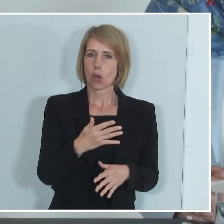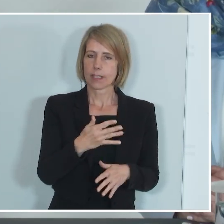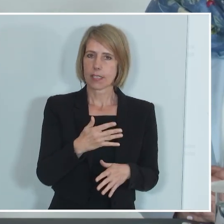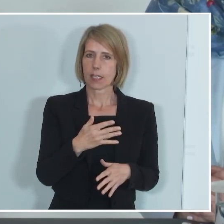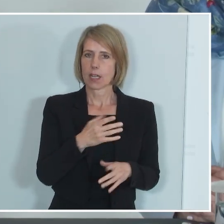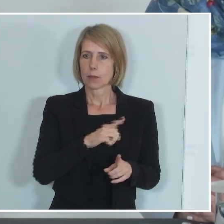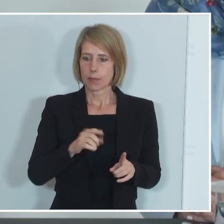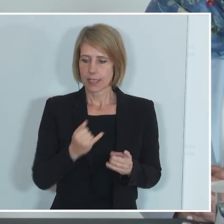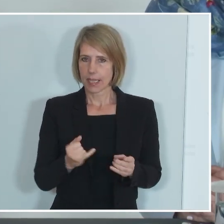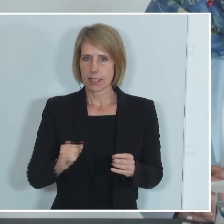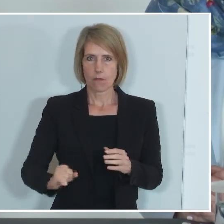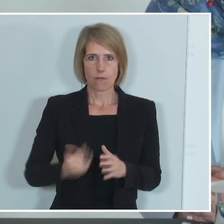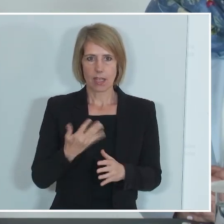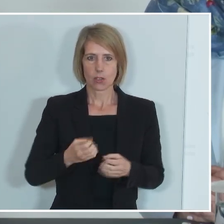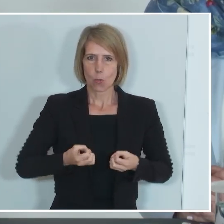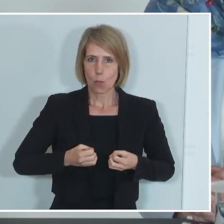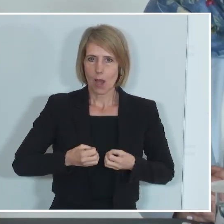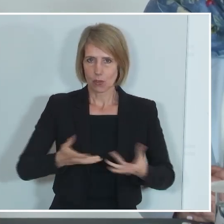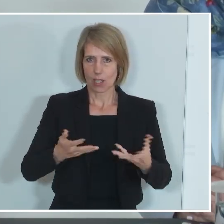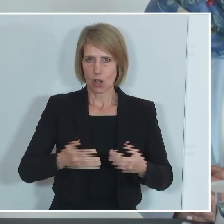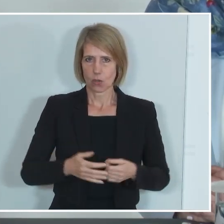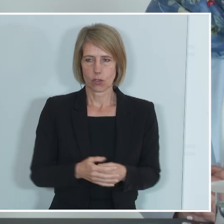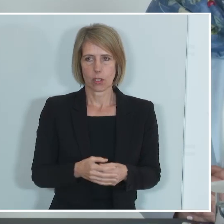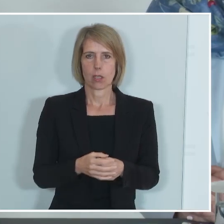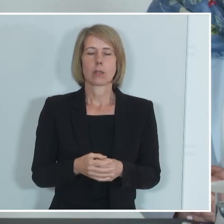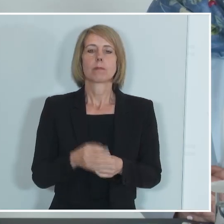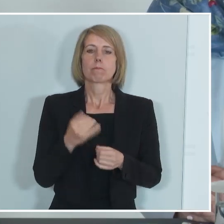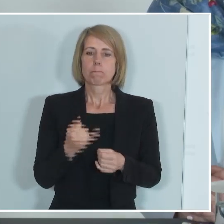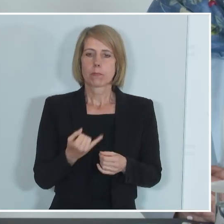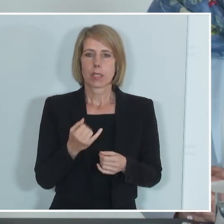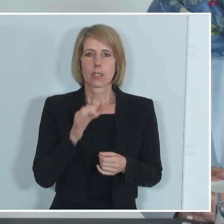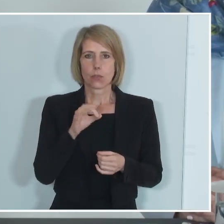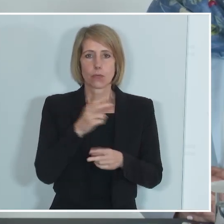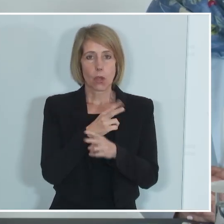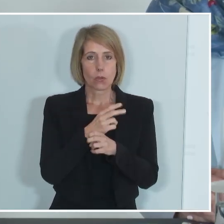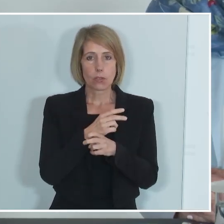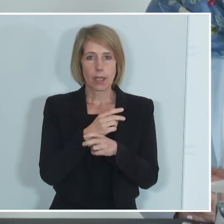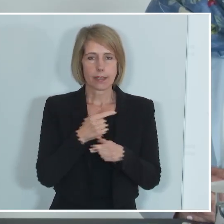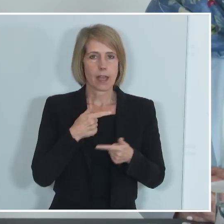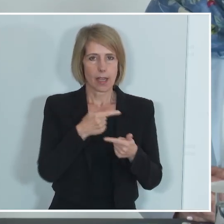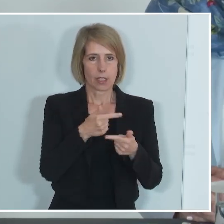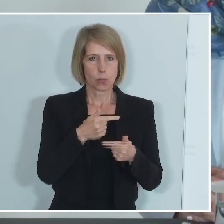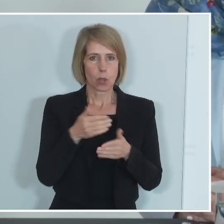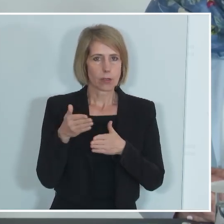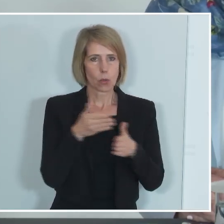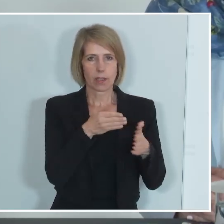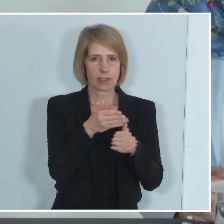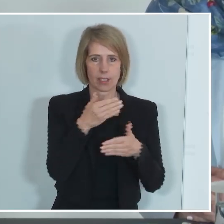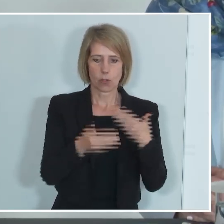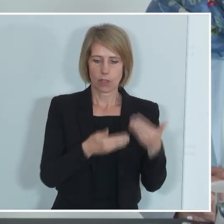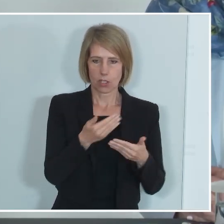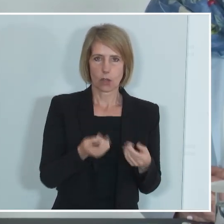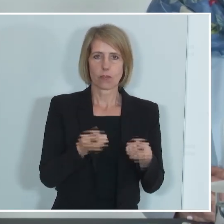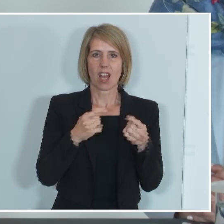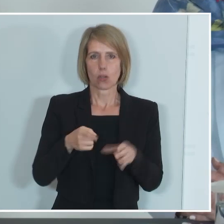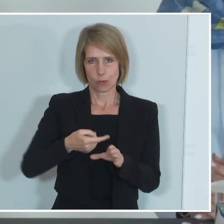zusätzlichen Wachstumseffekten ausgelöst hat. Und die kommen vor allem natürlich für Österreich als exportorientierte Wirtschaft aus dem Binnenmarkt.